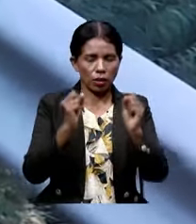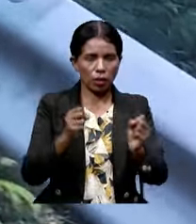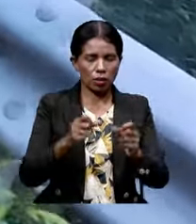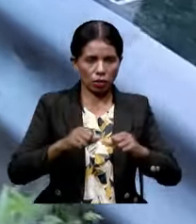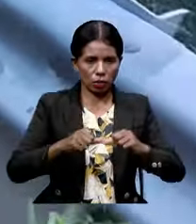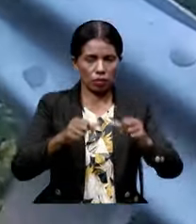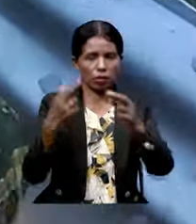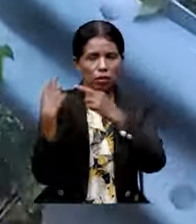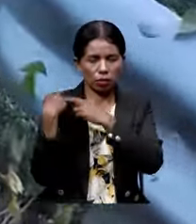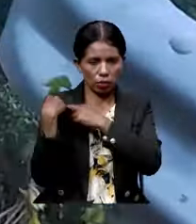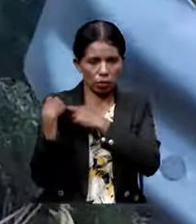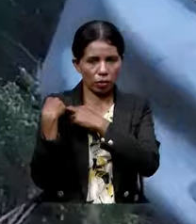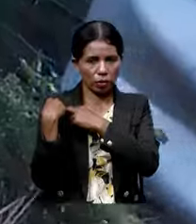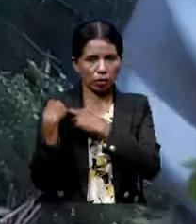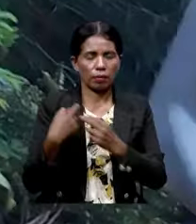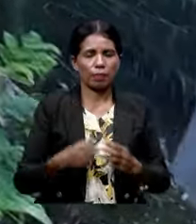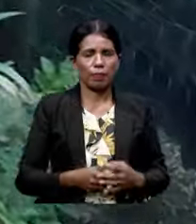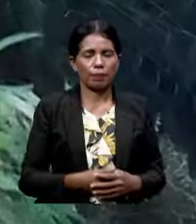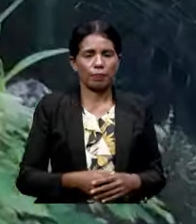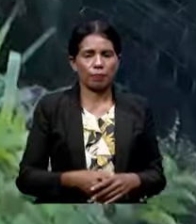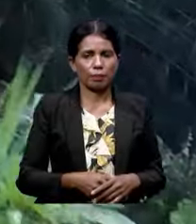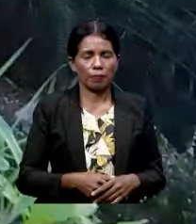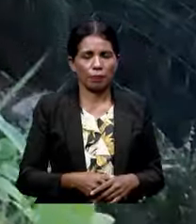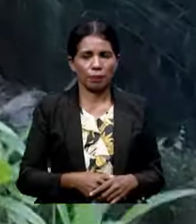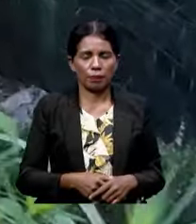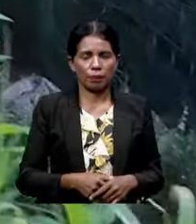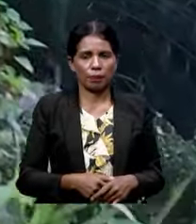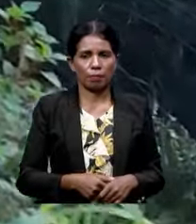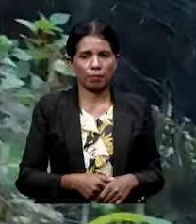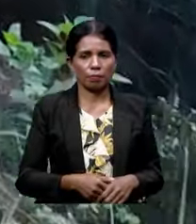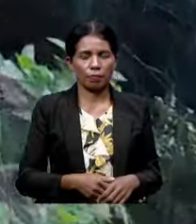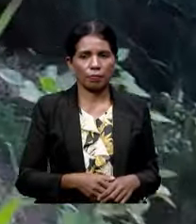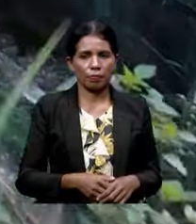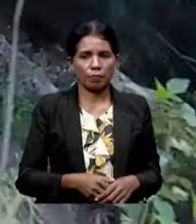kontinua responsabiliza obra ne to remata. David Gonsalves, GMN.